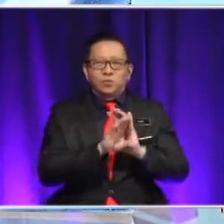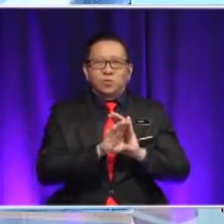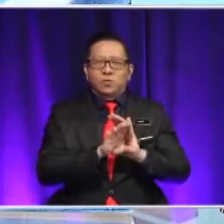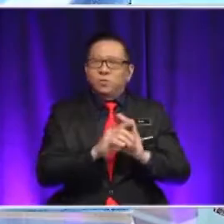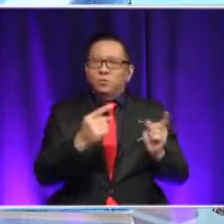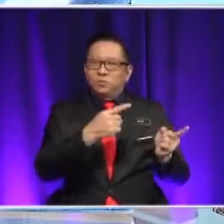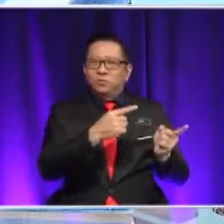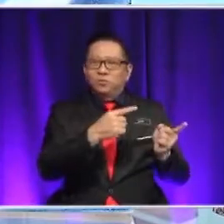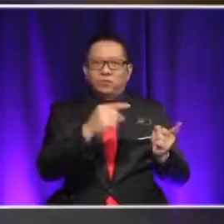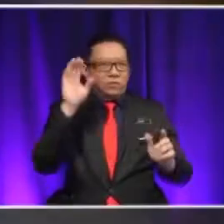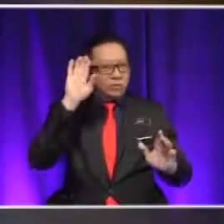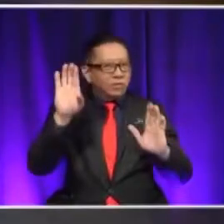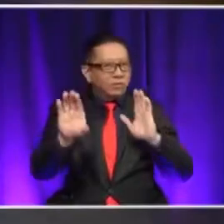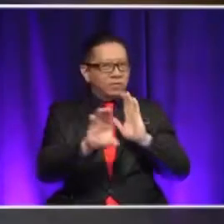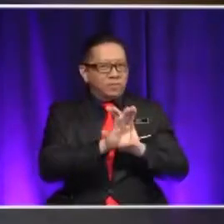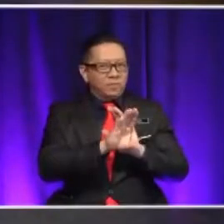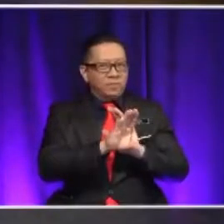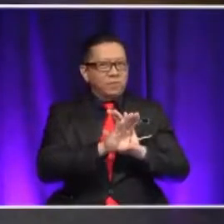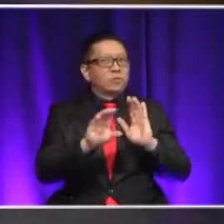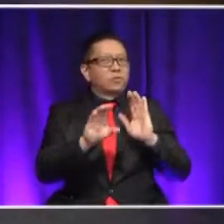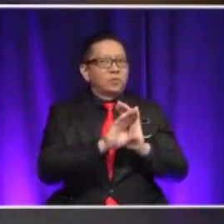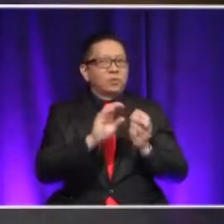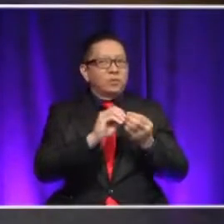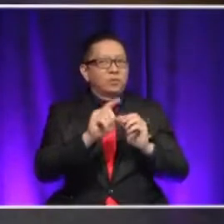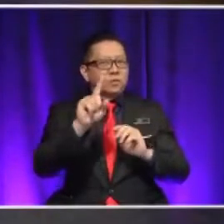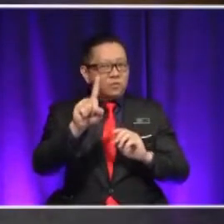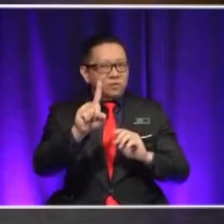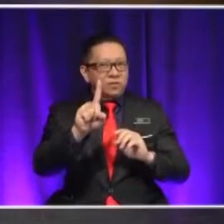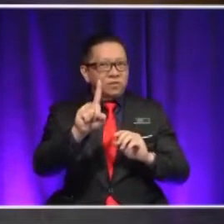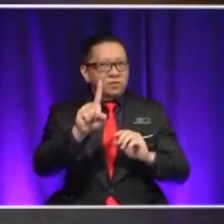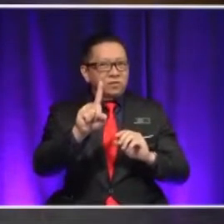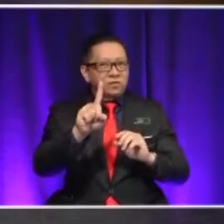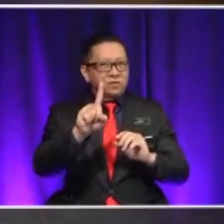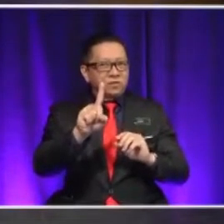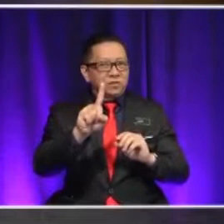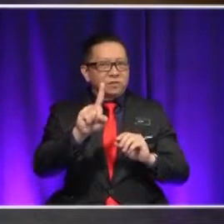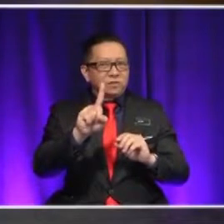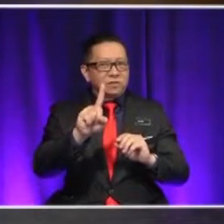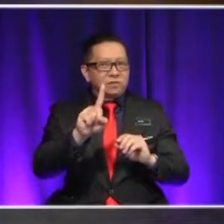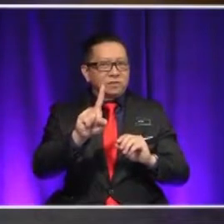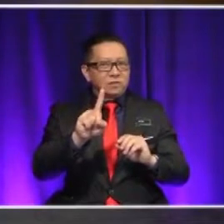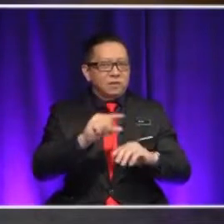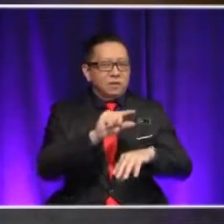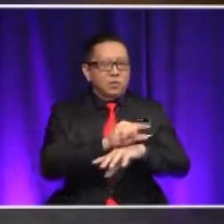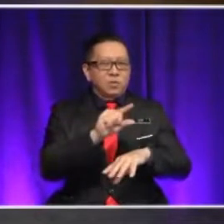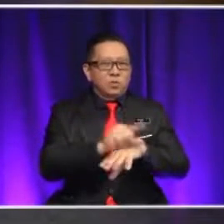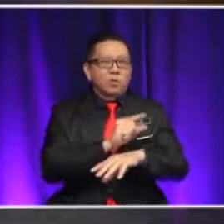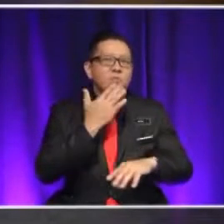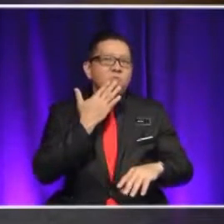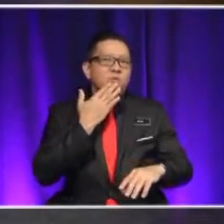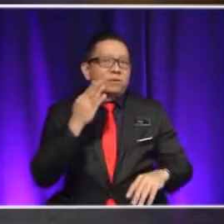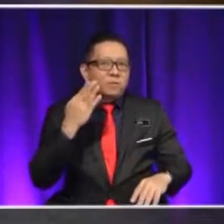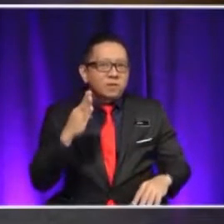siletnya contoh Oke kalau kita tengok contoh yang pertama ini Oke Kak sini ah soal kita menggunakan warna biru Warna